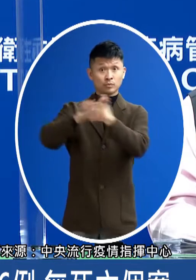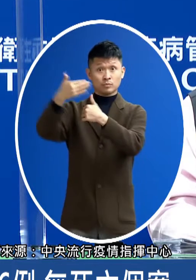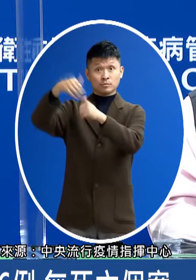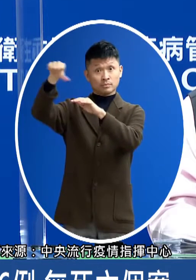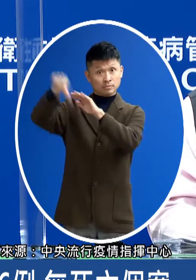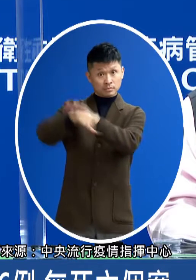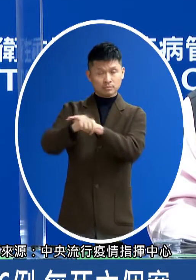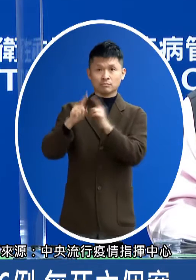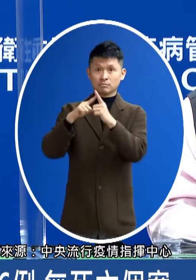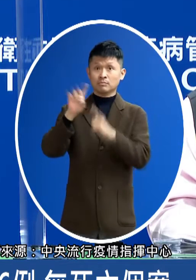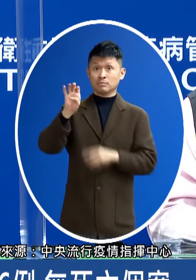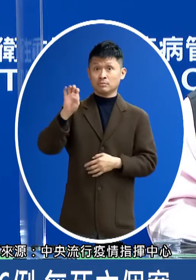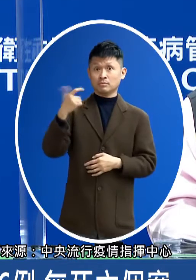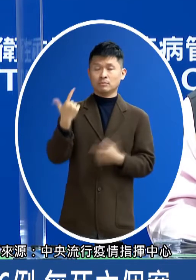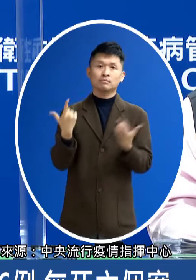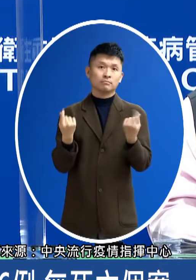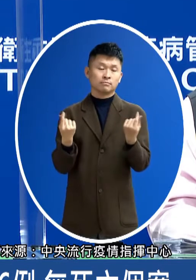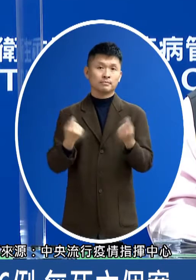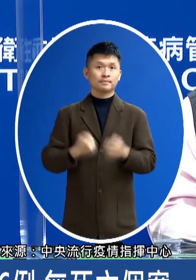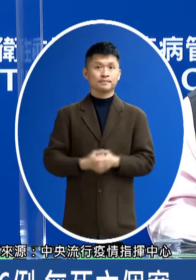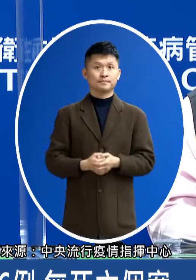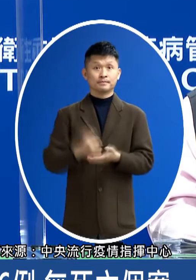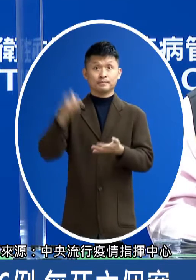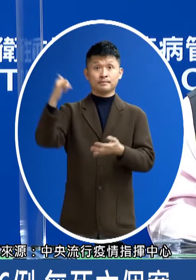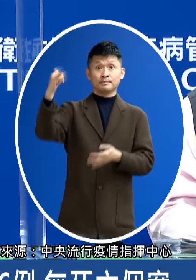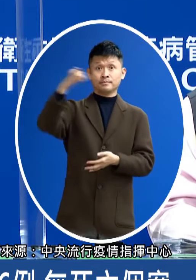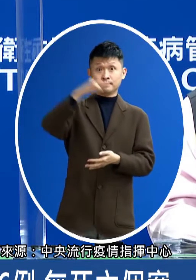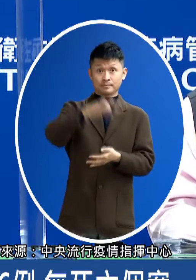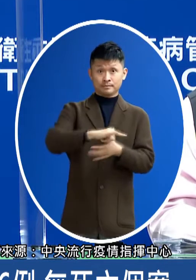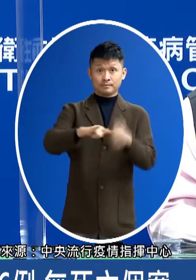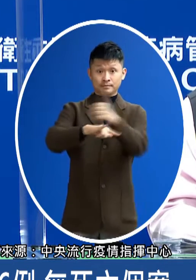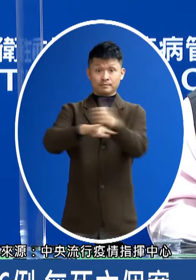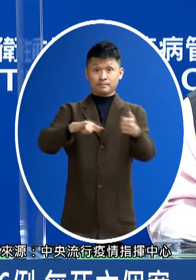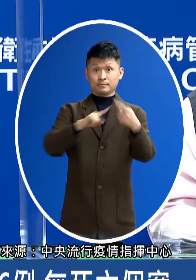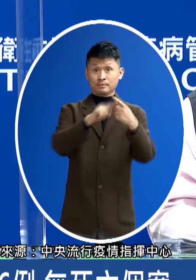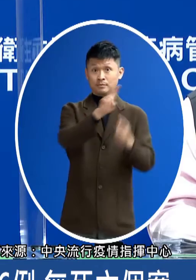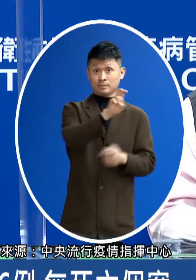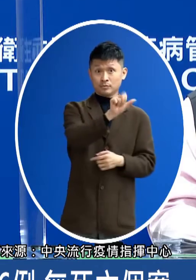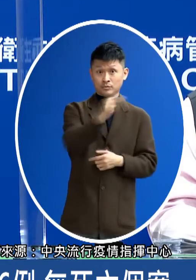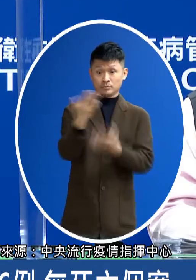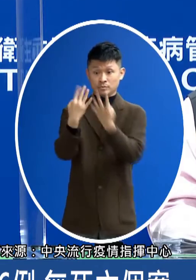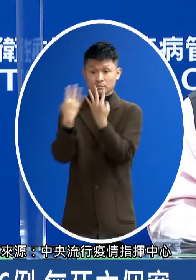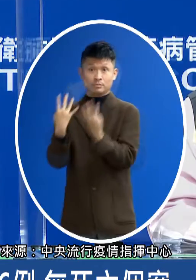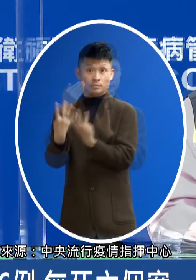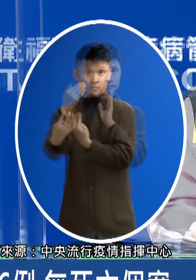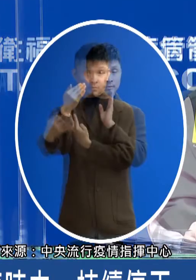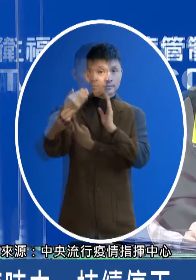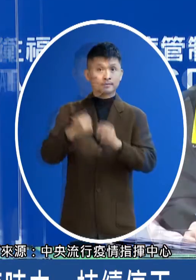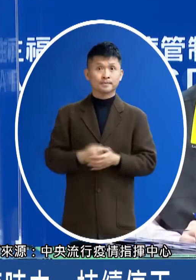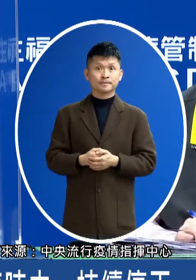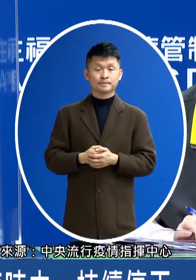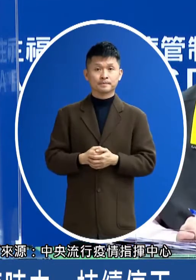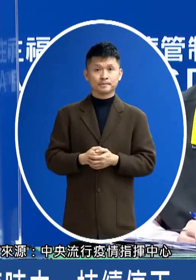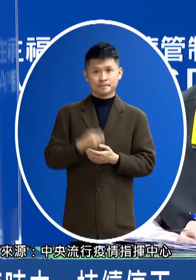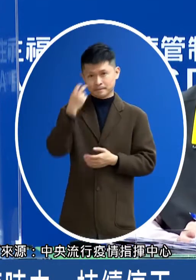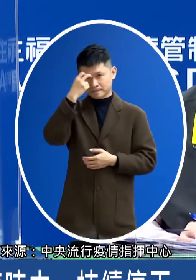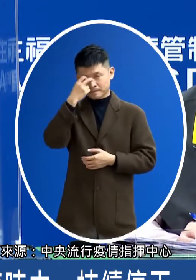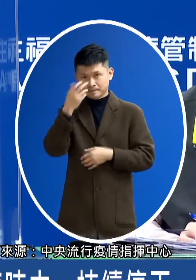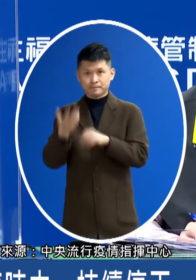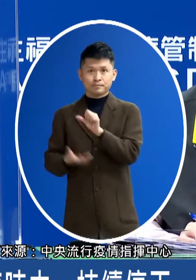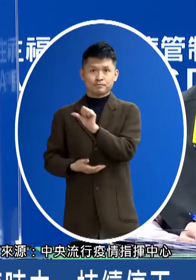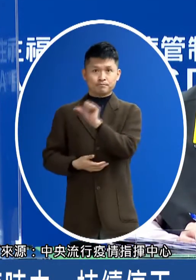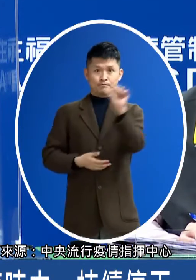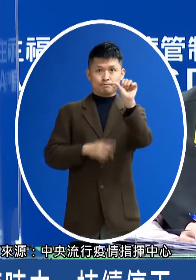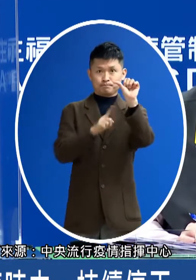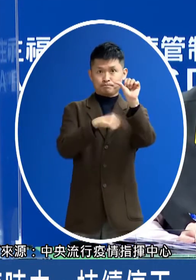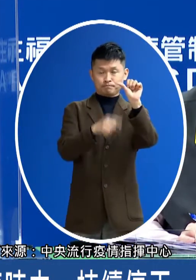入的也有46例，那落地采检的25例，居家检疫采检的有21例。 指挥中心表示，